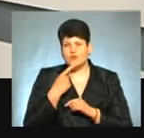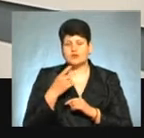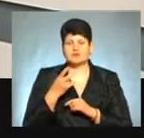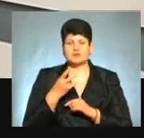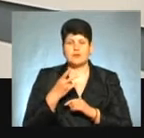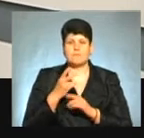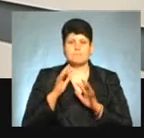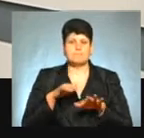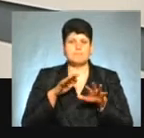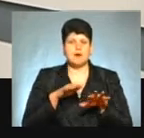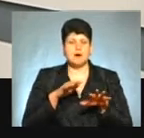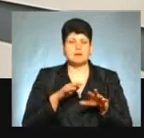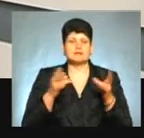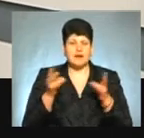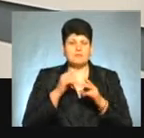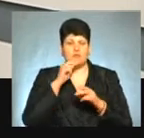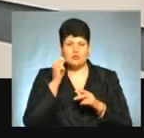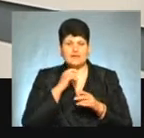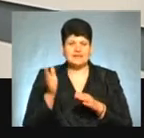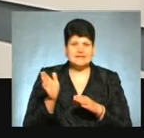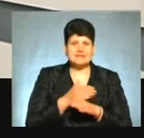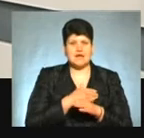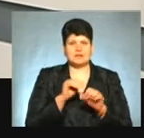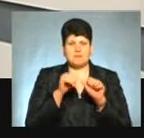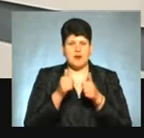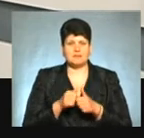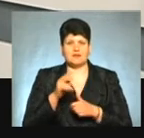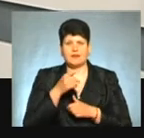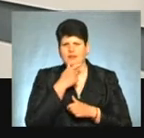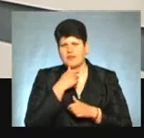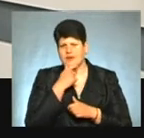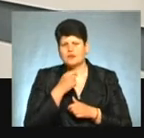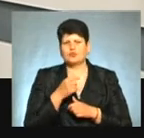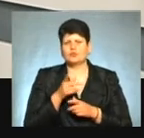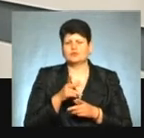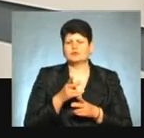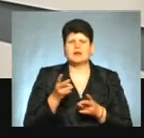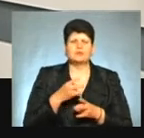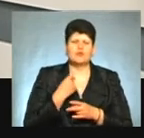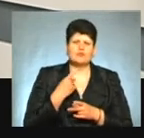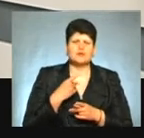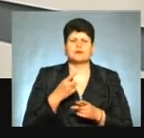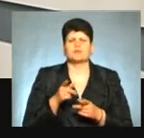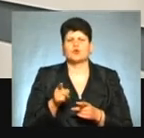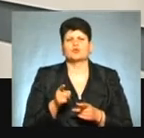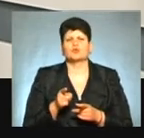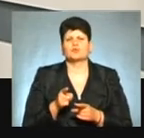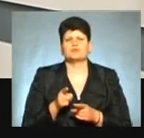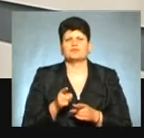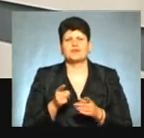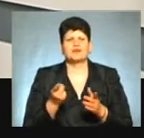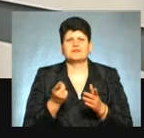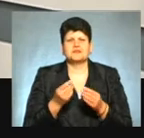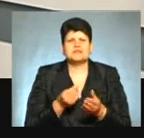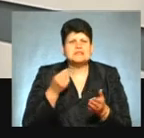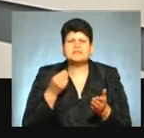пора би в Україні на кінець познімати пам'ятники Леніну, то було маса розмов про їх художню цінність, мистецьку цінність,